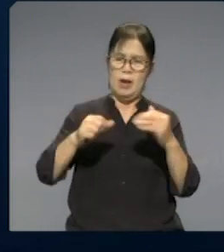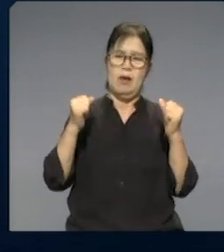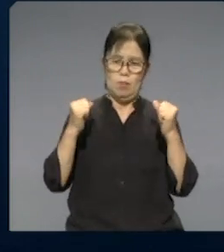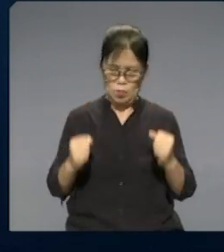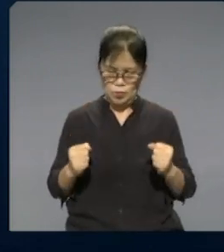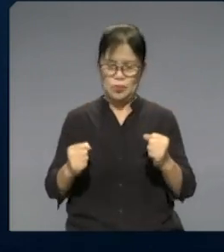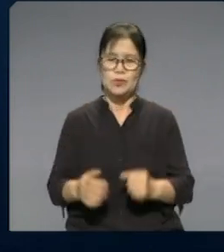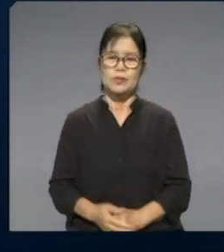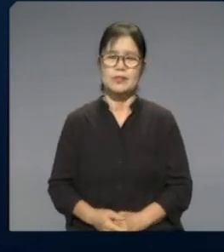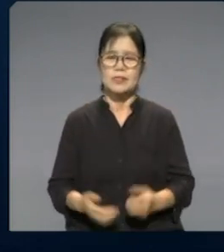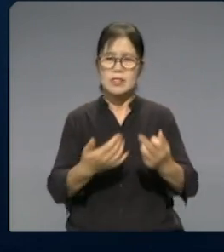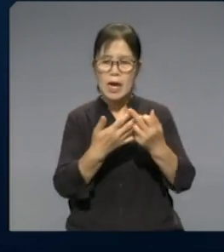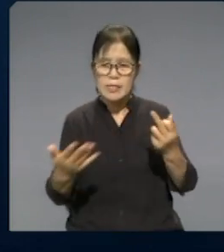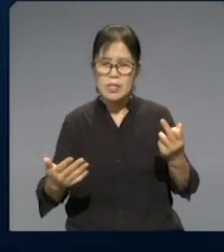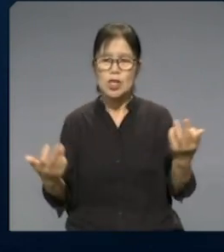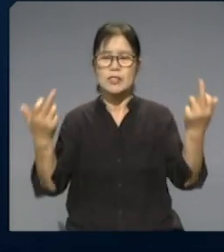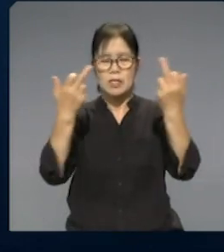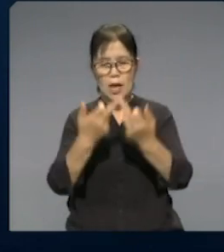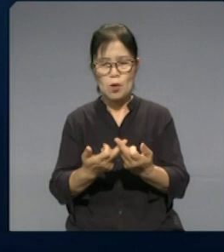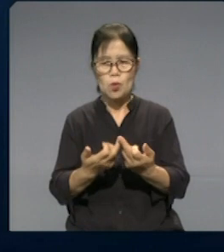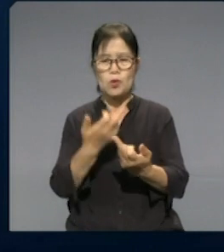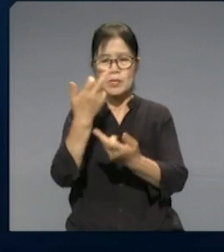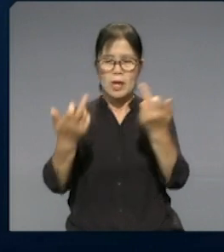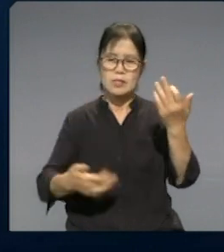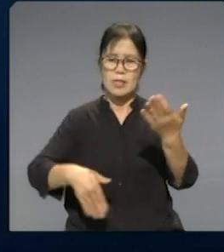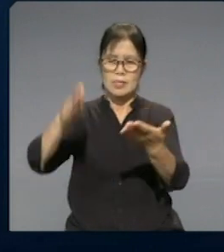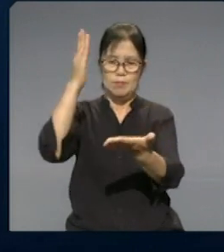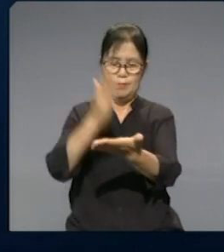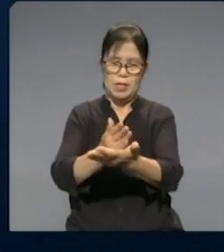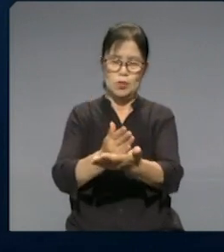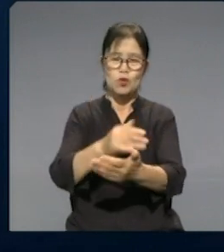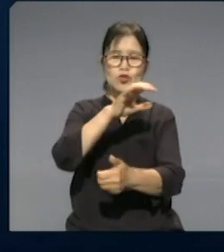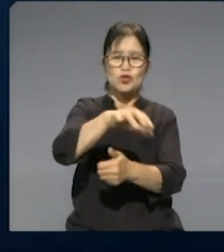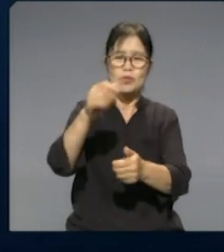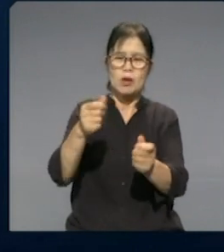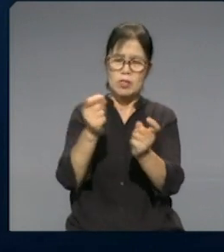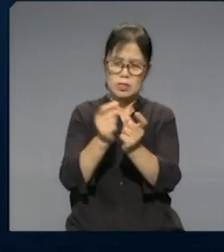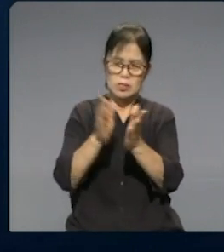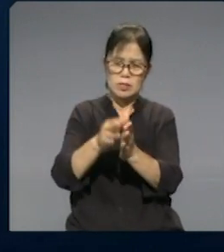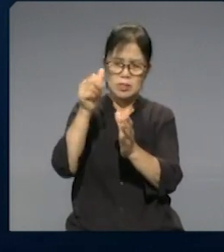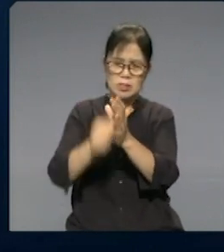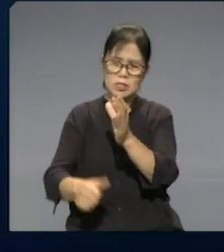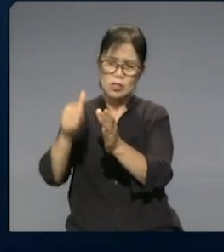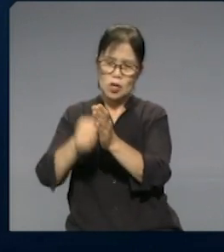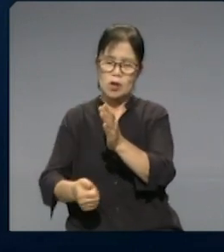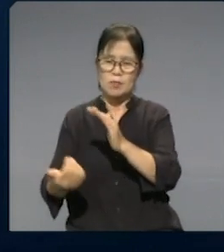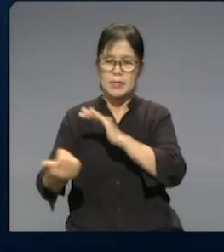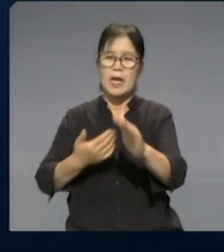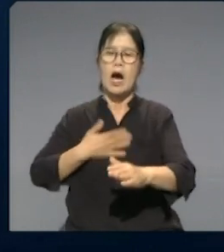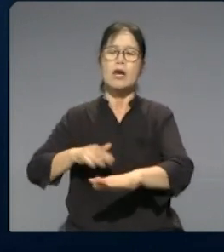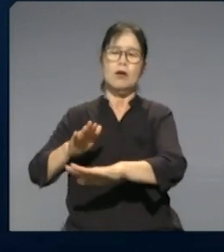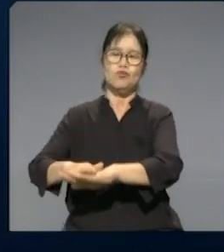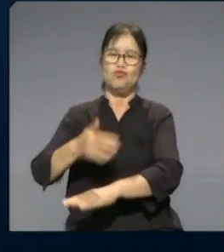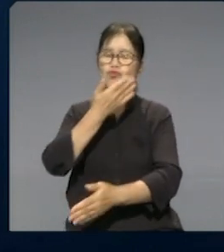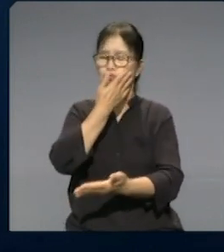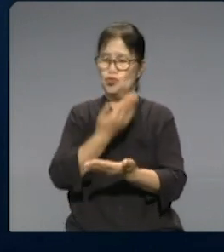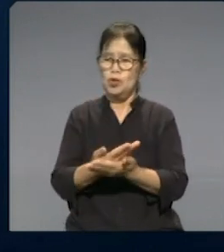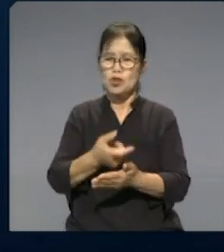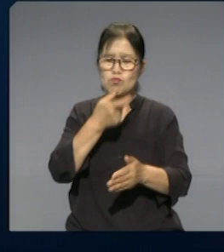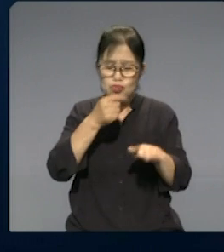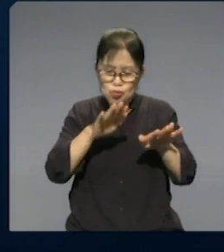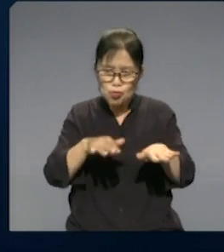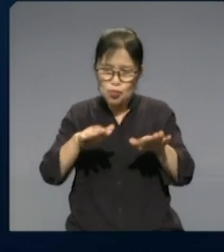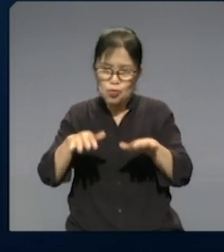거겠죠. 하천과 계곡, 산 등에는 가지 말고 주변 상습 침수 지역을 미리 알아두는 것도 중요합니다. 물이